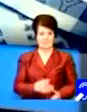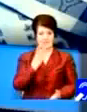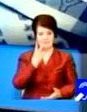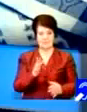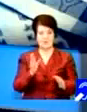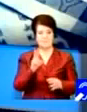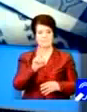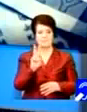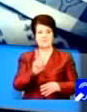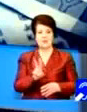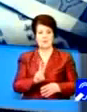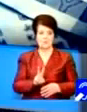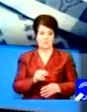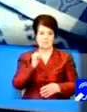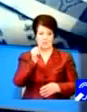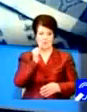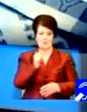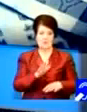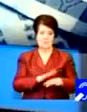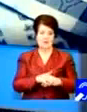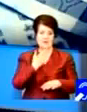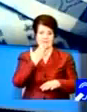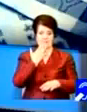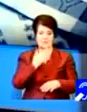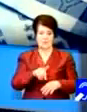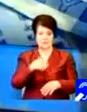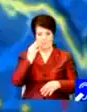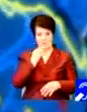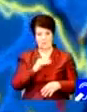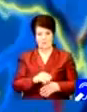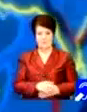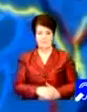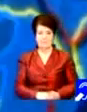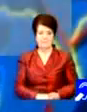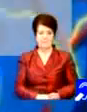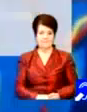Să vedem acum cotațiile valutare stabilite pentru mâine de Banca Națională a Moldovei.